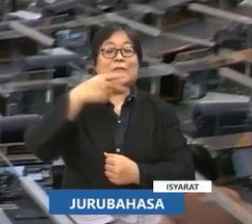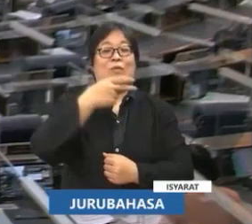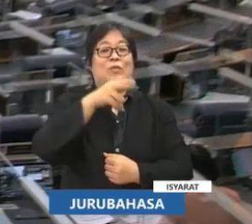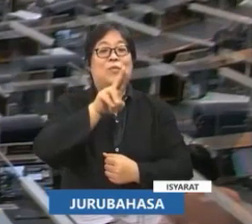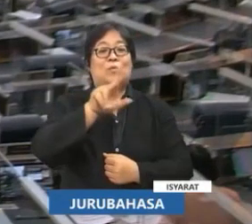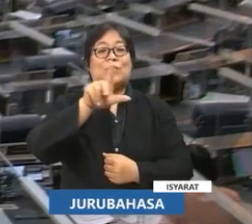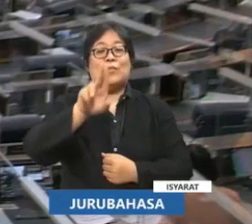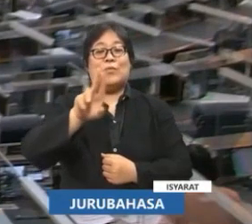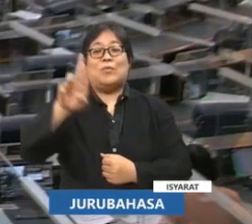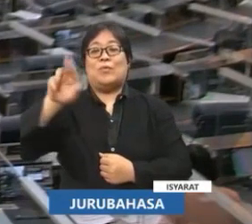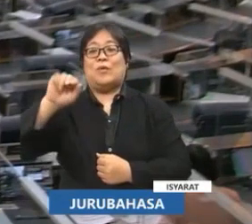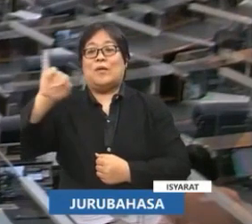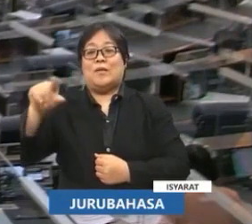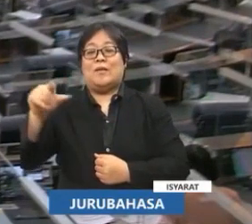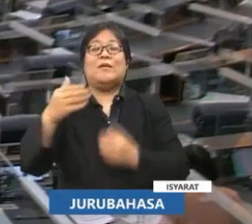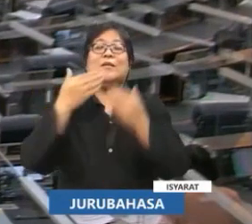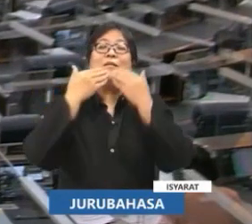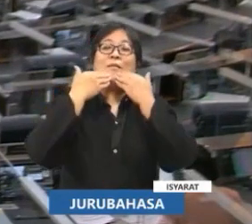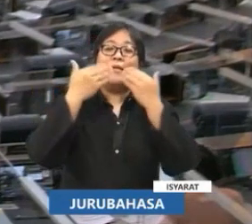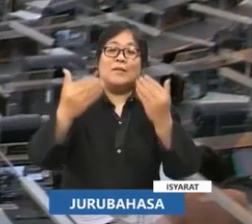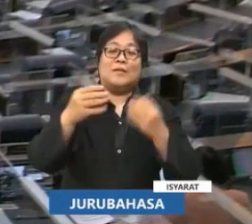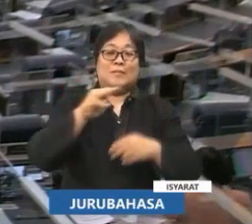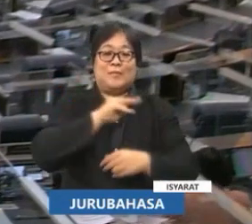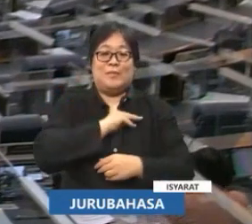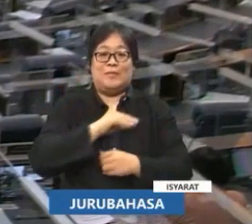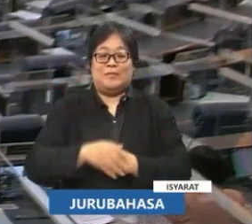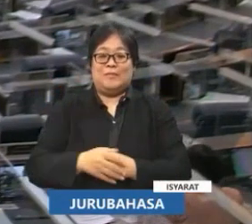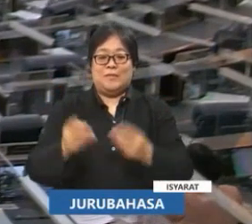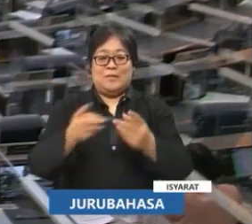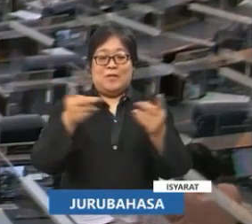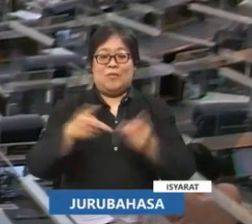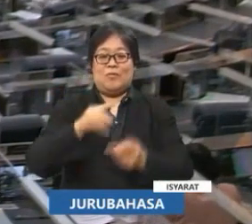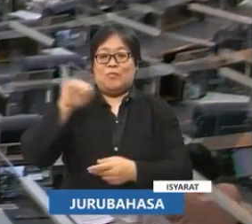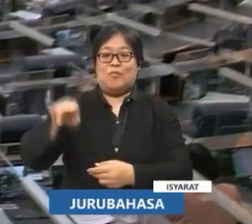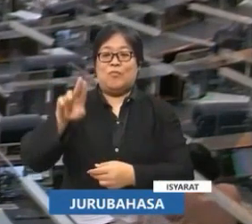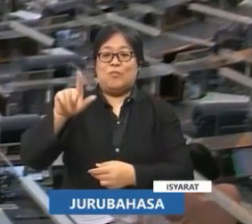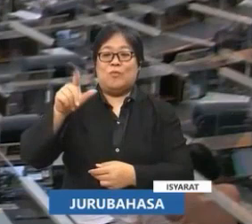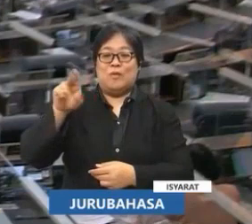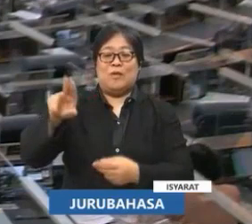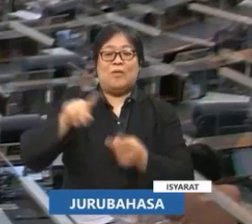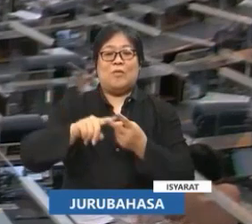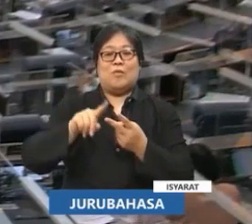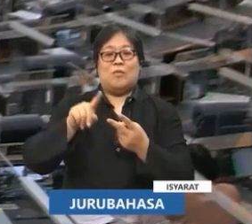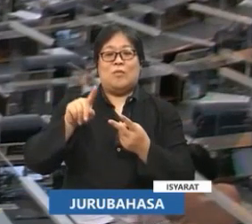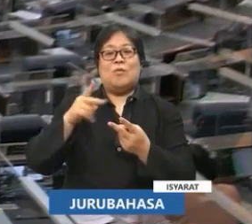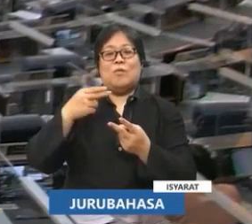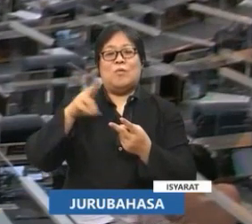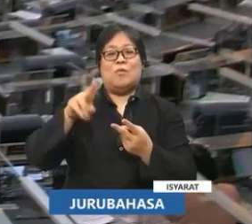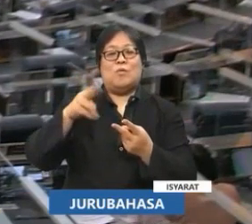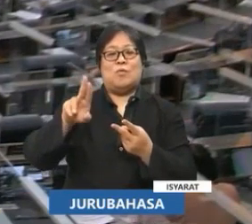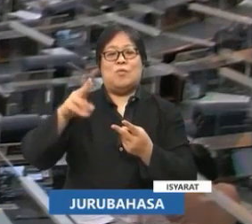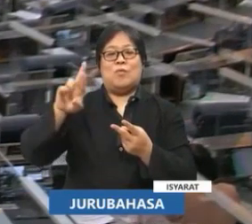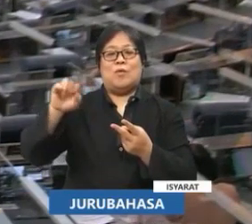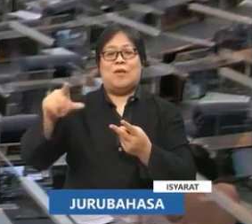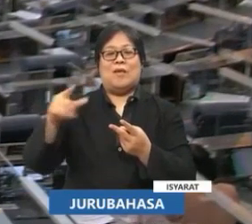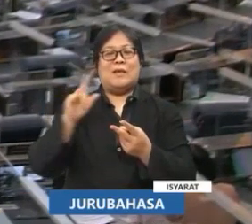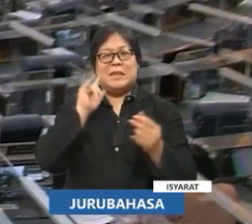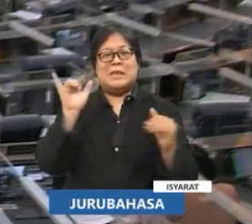Rajang. Okey, terima kasih Tuan Menteri. Kawasan Julau dan kawasan Hulu Rajang kurang lebih jauh di